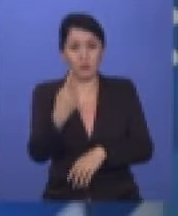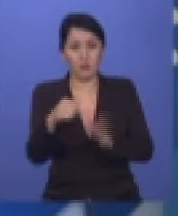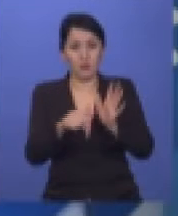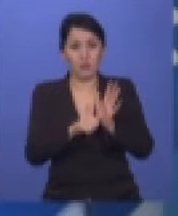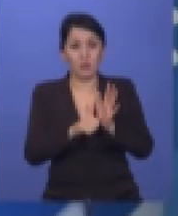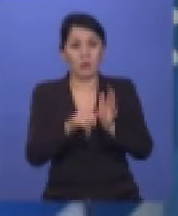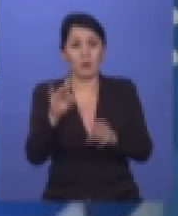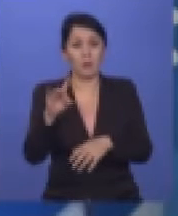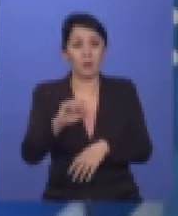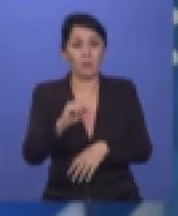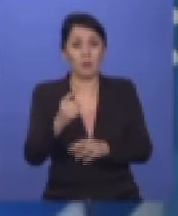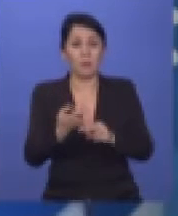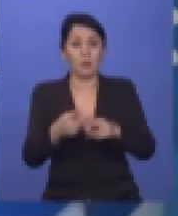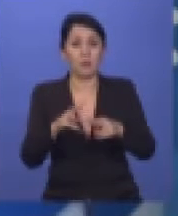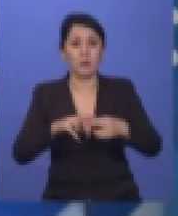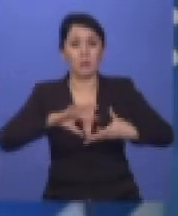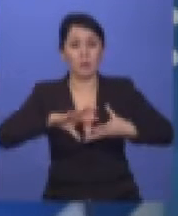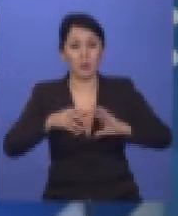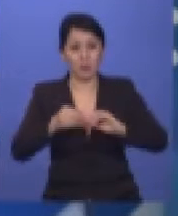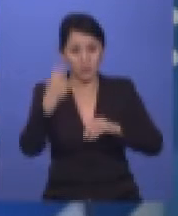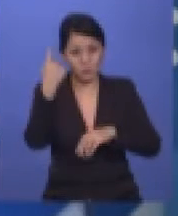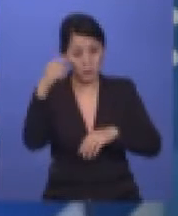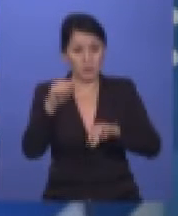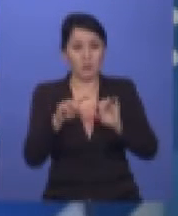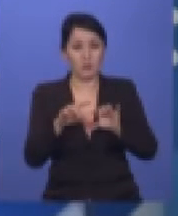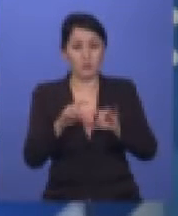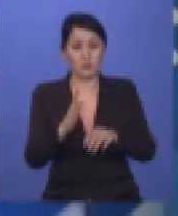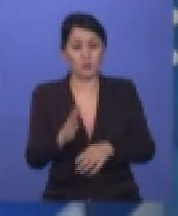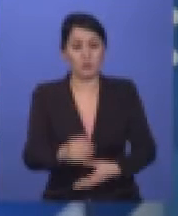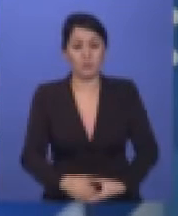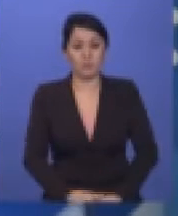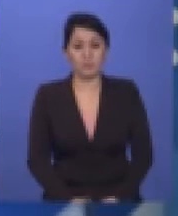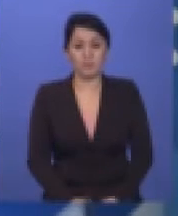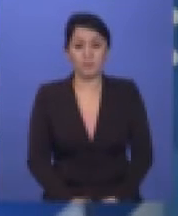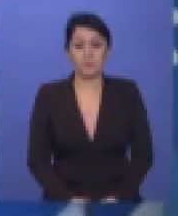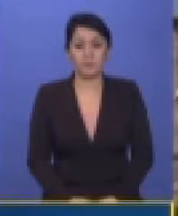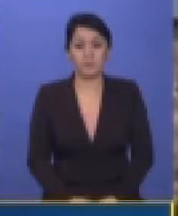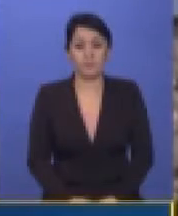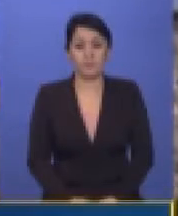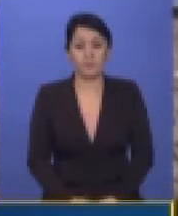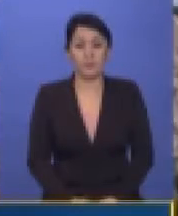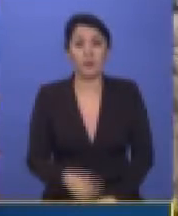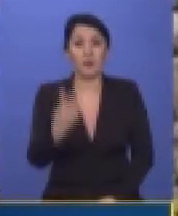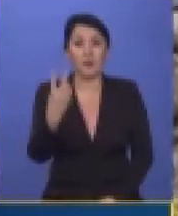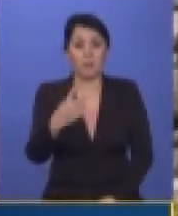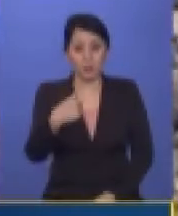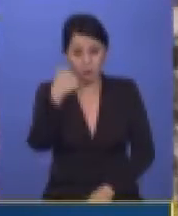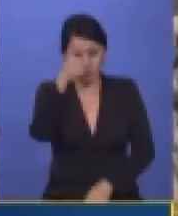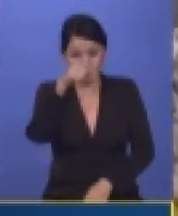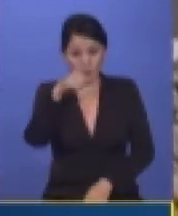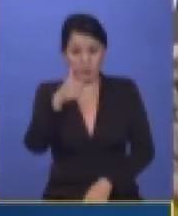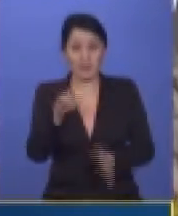в 1,6 раз. Об этих и других показателях узнаете из нашего сюжета. В 2021